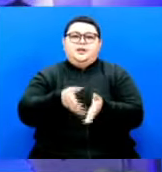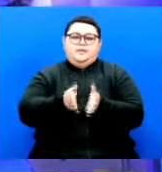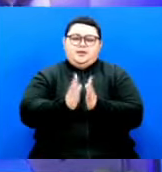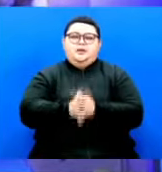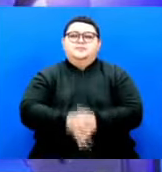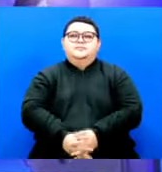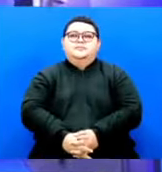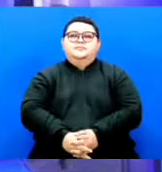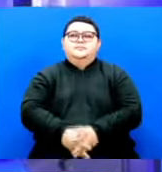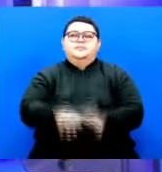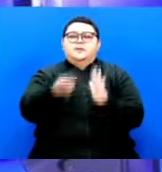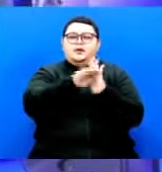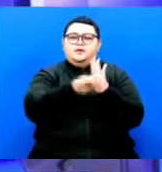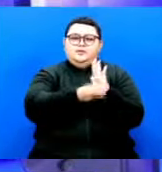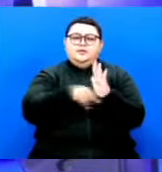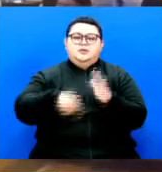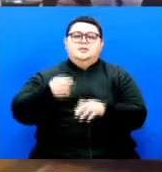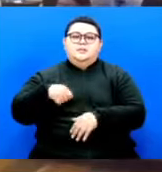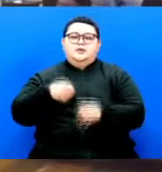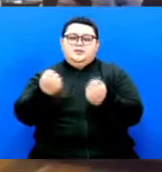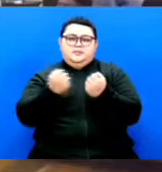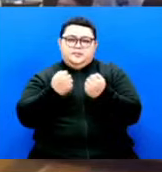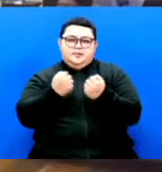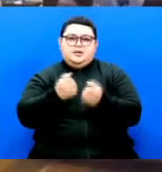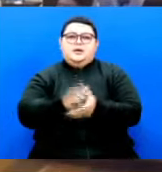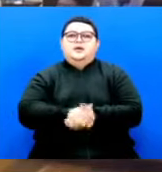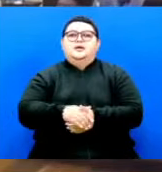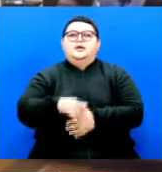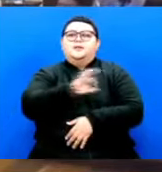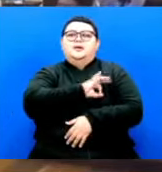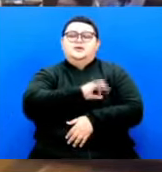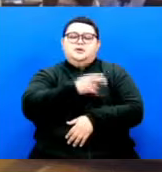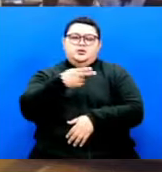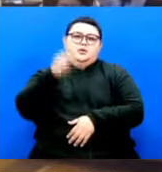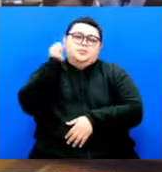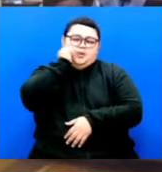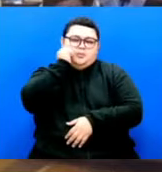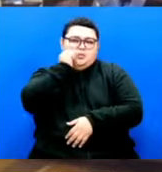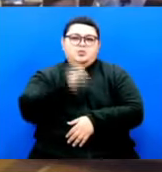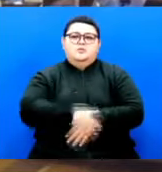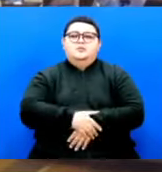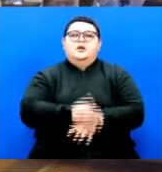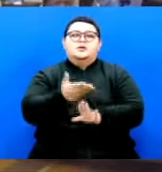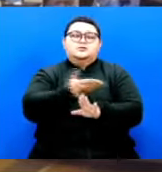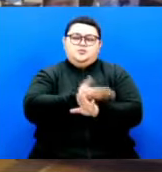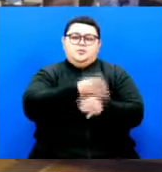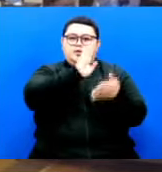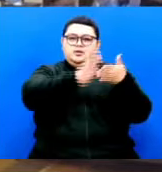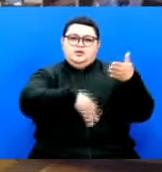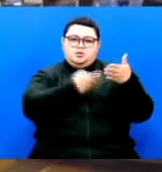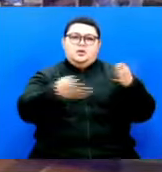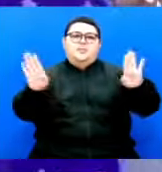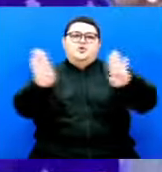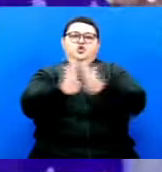Utara. Pada acara Munas ini, Menteri Pertahanan yang juga Presiden Indonesia terpilih, Prabowo Subianto, yang sebelumnya dijadwalkan menutup